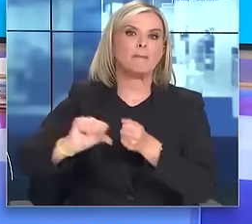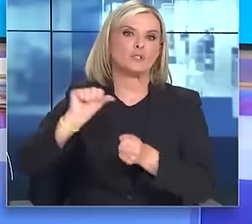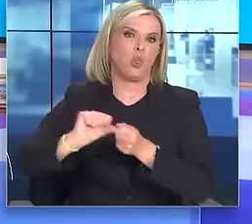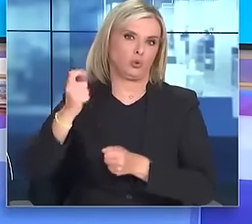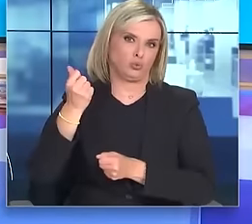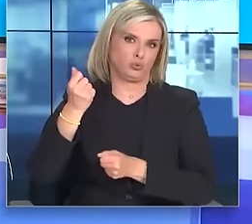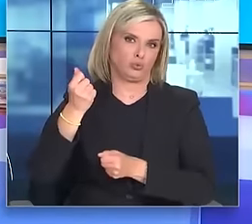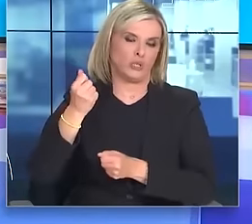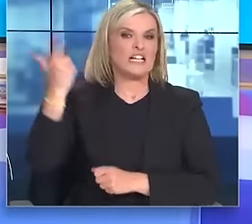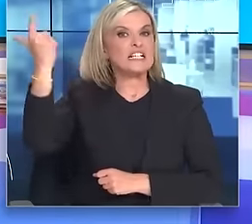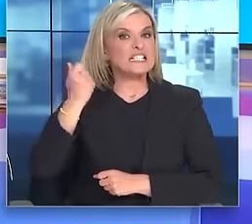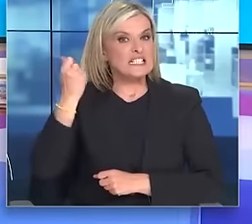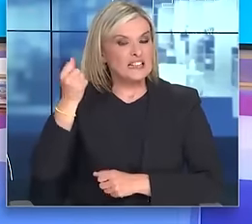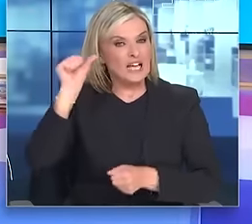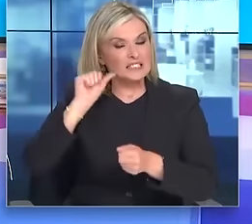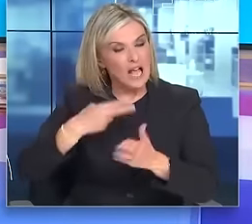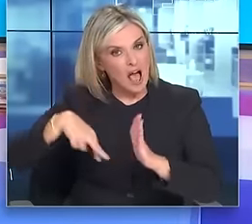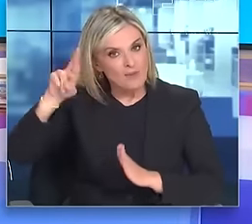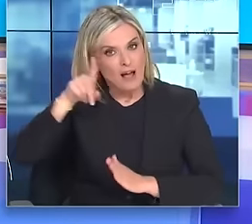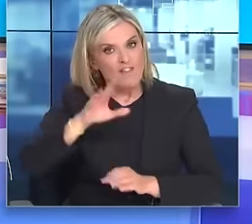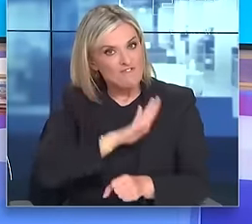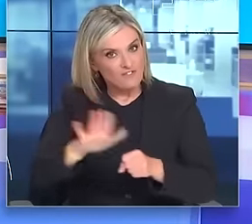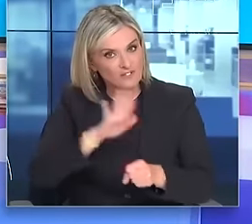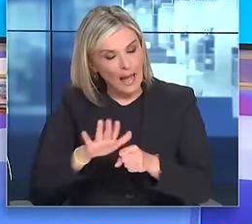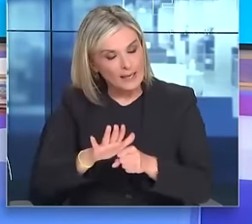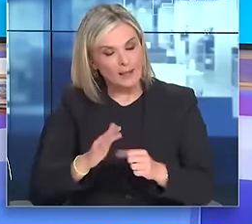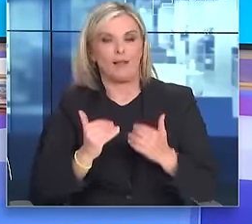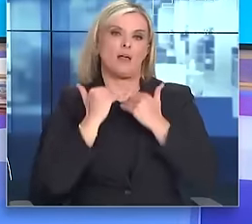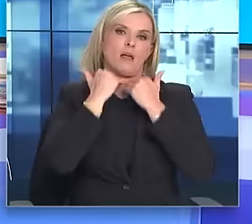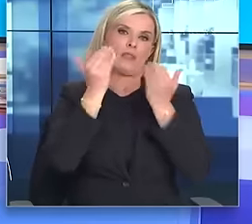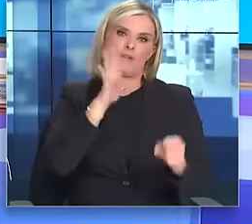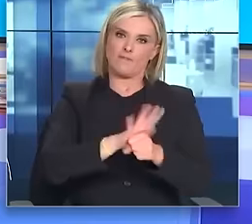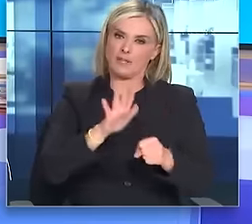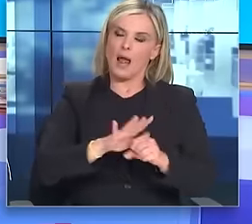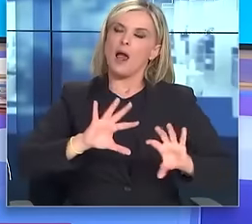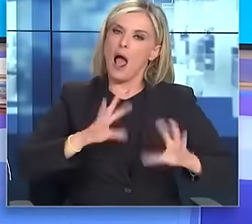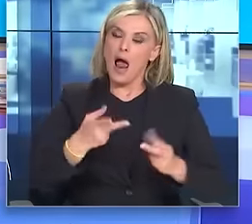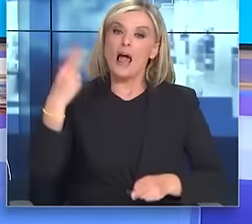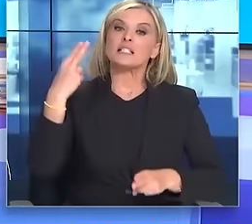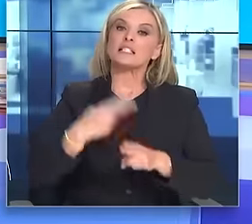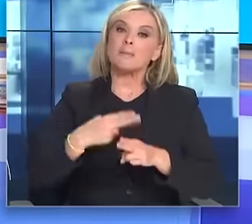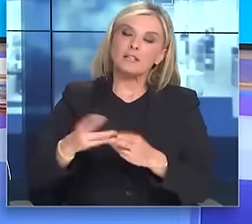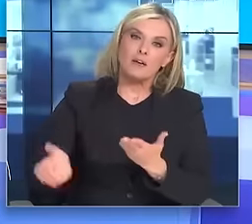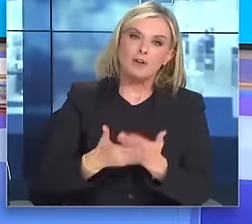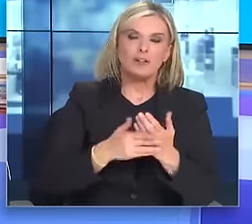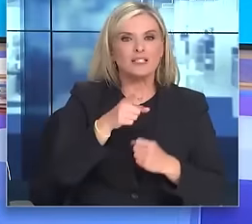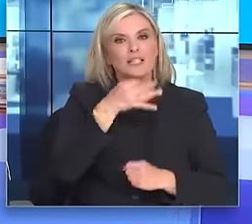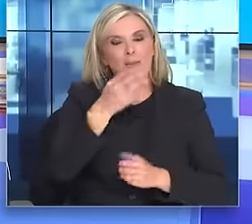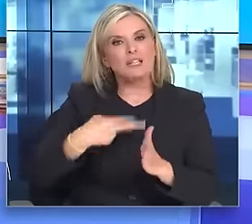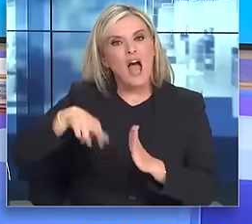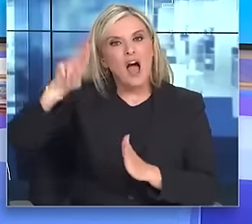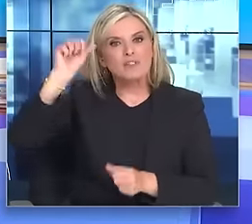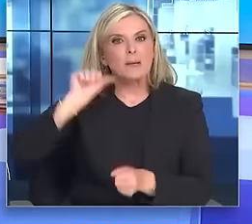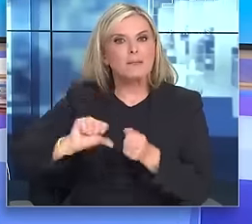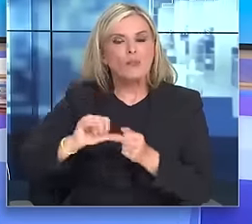αυξηθεί. Αρκεί αυτό για να καλύψει τον πληθωρισμό? Όχι πλήρως, αλλά είναι σίγουρα ένα σημαντικό ανάγκη. Τις αυξήσεις, τους μισθούς και τις συντάξεις, ο